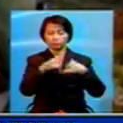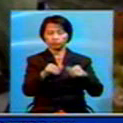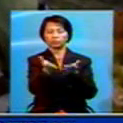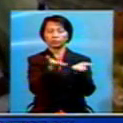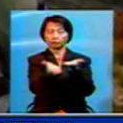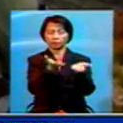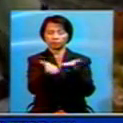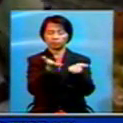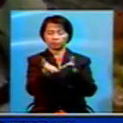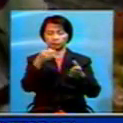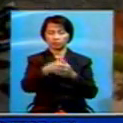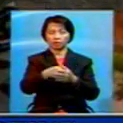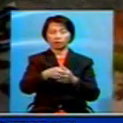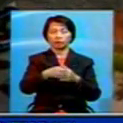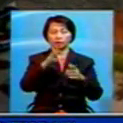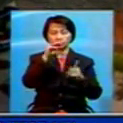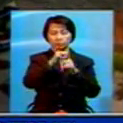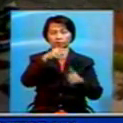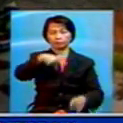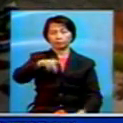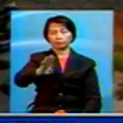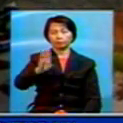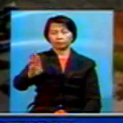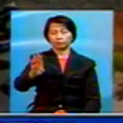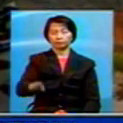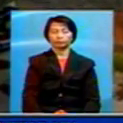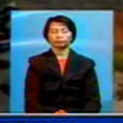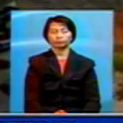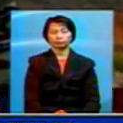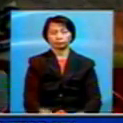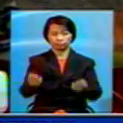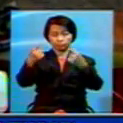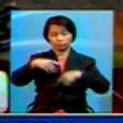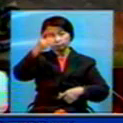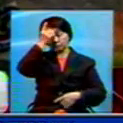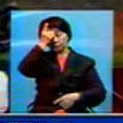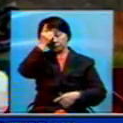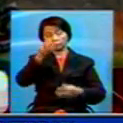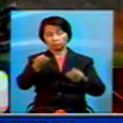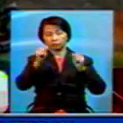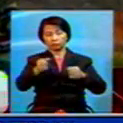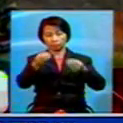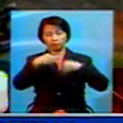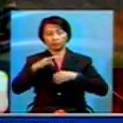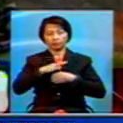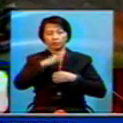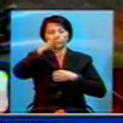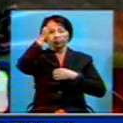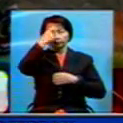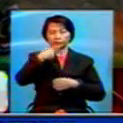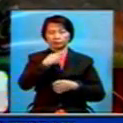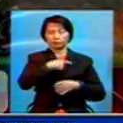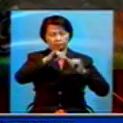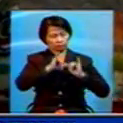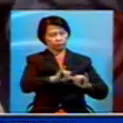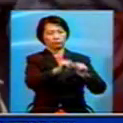ee misi PBB ini hadiran yang berhormat Datuk Seri sangat memberi dapat memberi Semangatlah kepada kami untuk